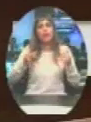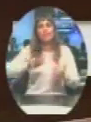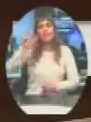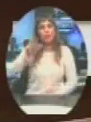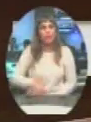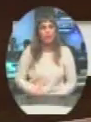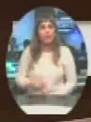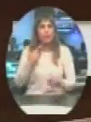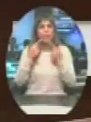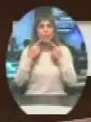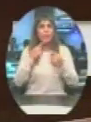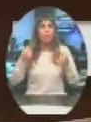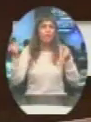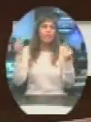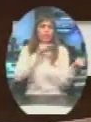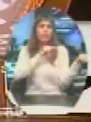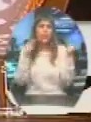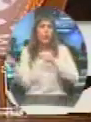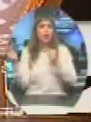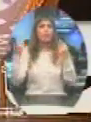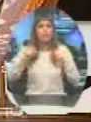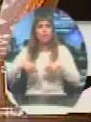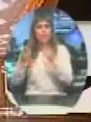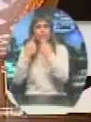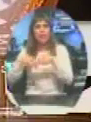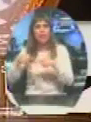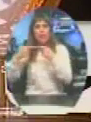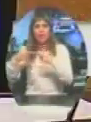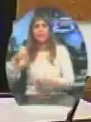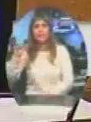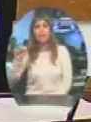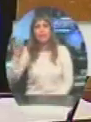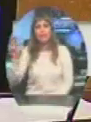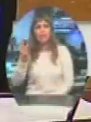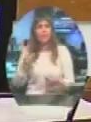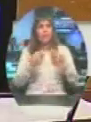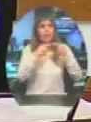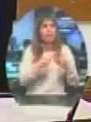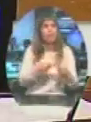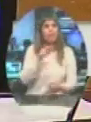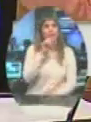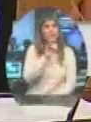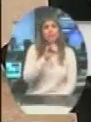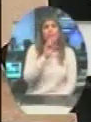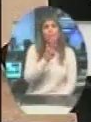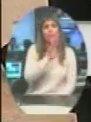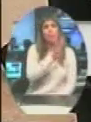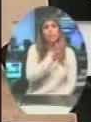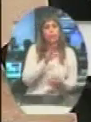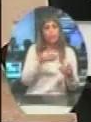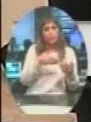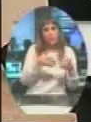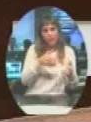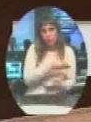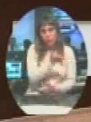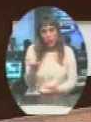הדיון התפתח ויכוח חריף בין יושבת ראש הוועדה חברת הכנסת סתיו שפיר לבין חברת הכנסת יפעת ססה ביטון מכולנו בנוגע